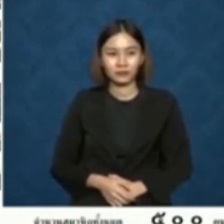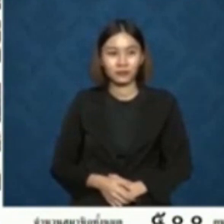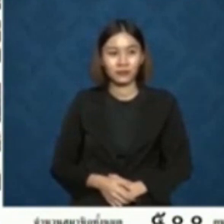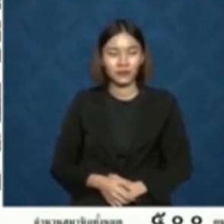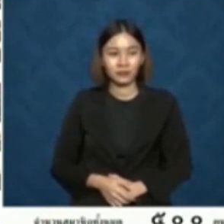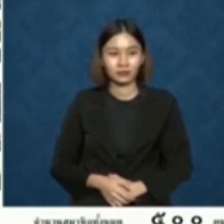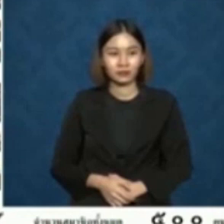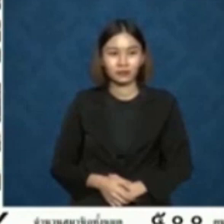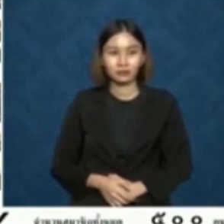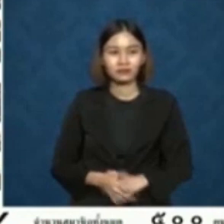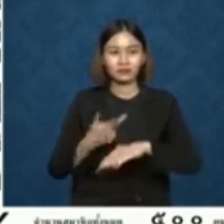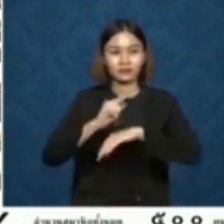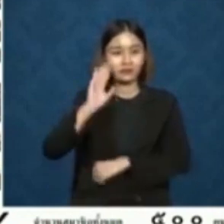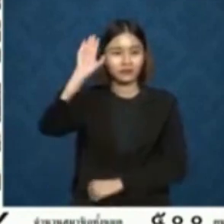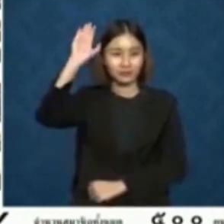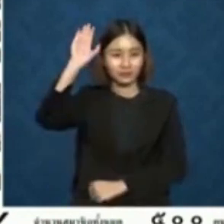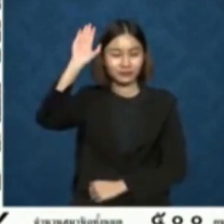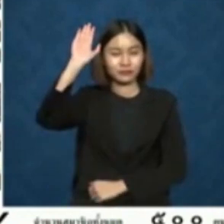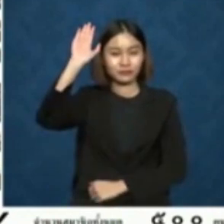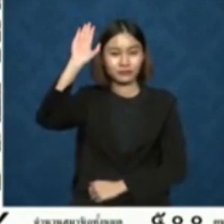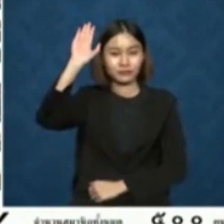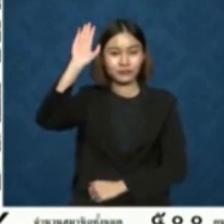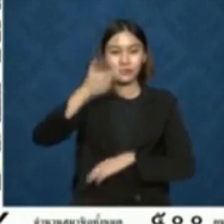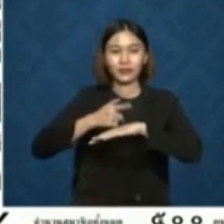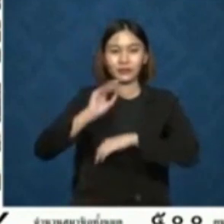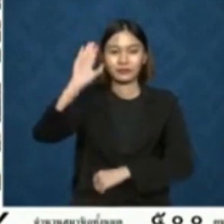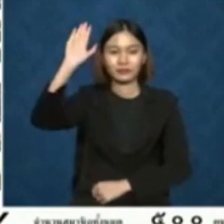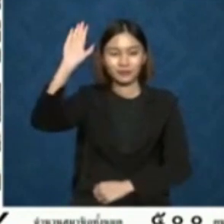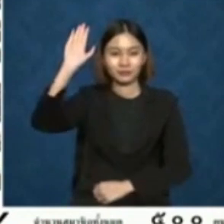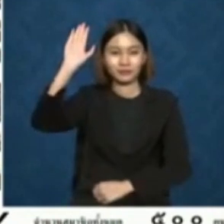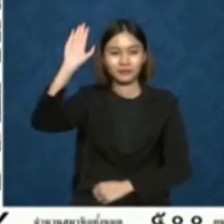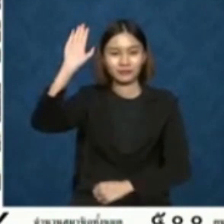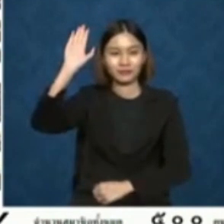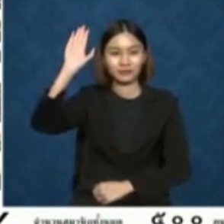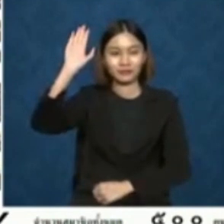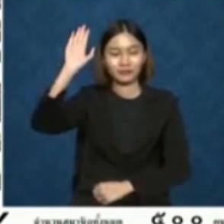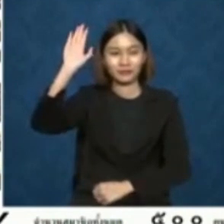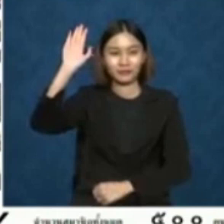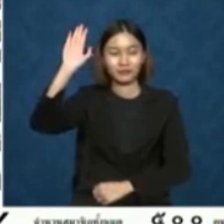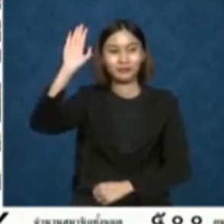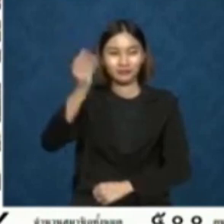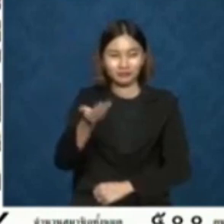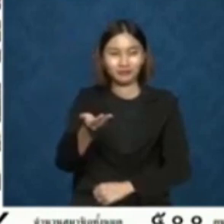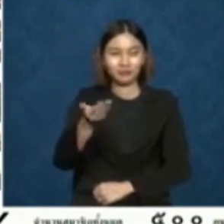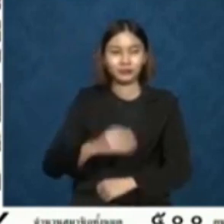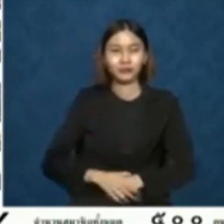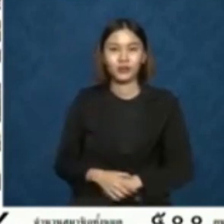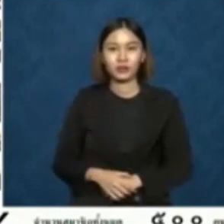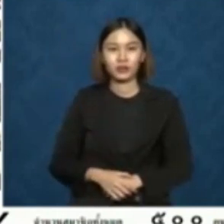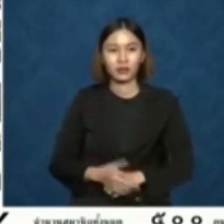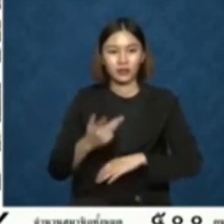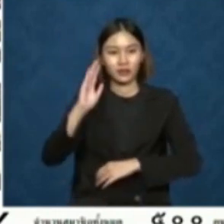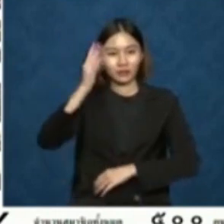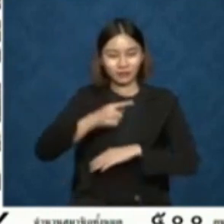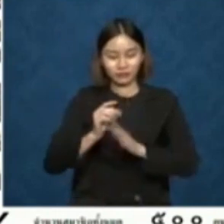เอา ท่านประธานครับขออนุญาตครับ ท่านอ่านอย่างเดียวก็ผมตีไม่ได้ เชิญครับเชิญครับ